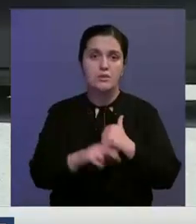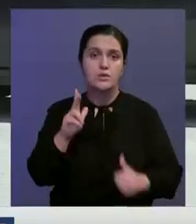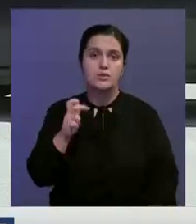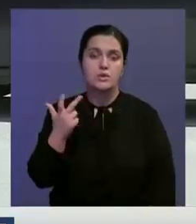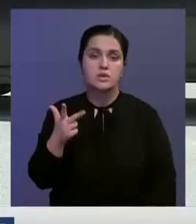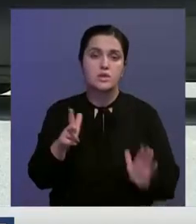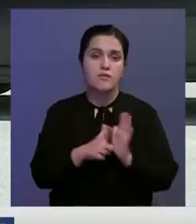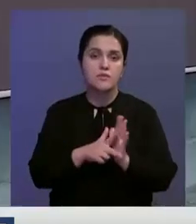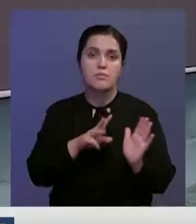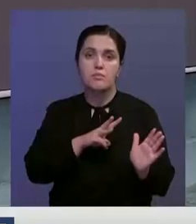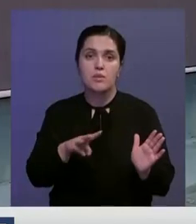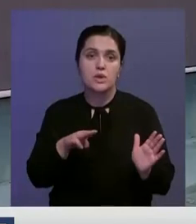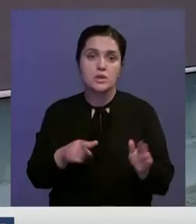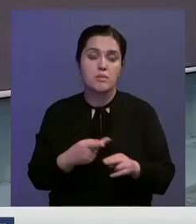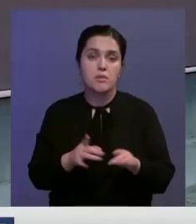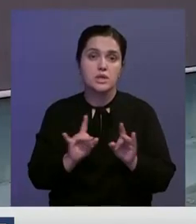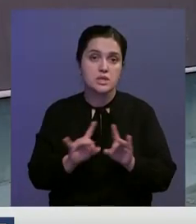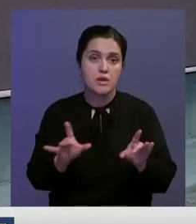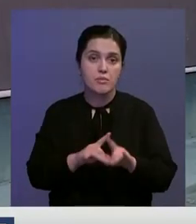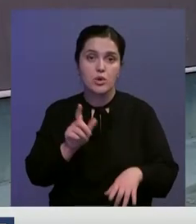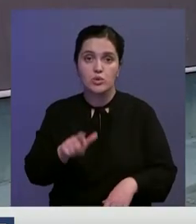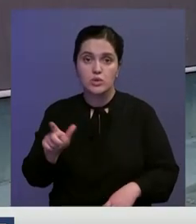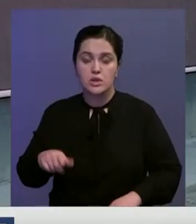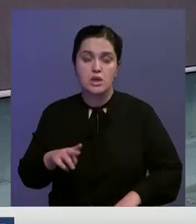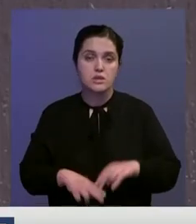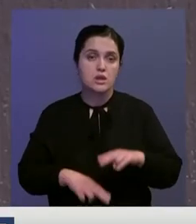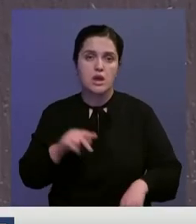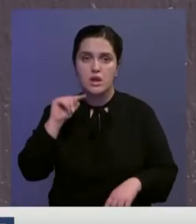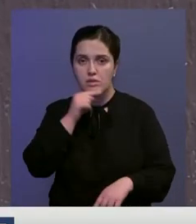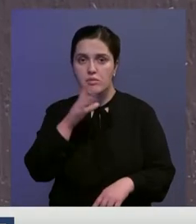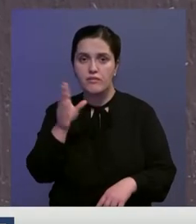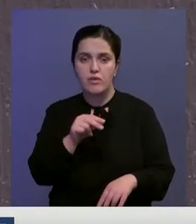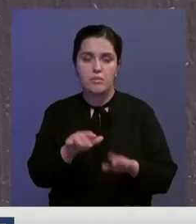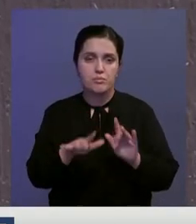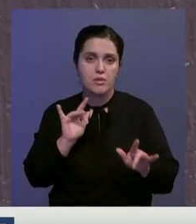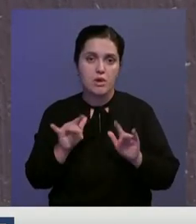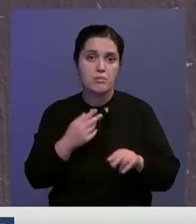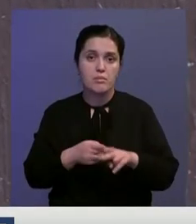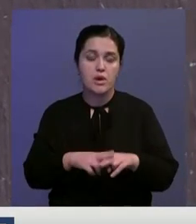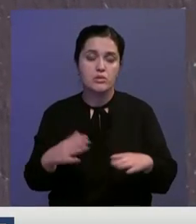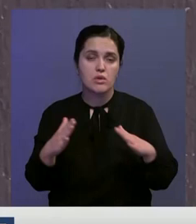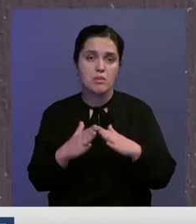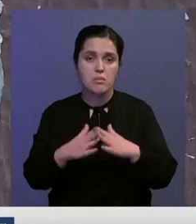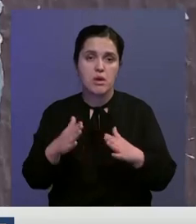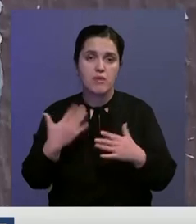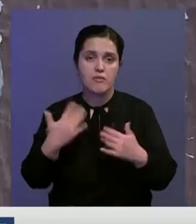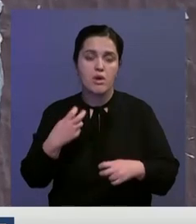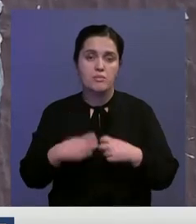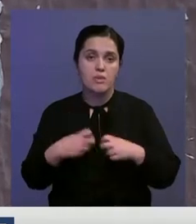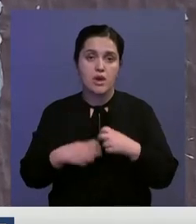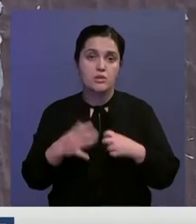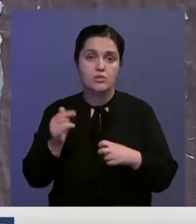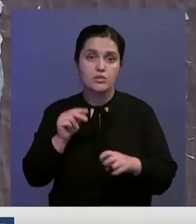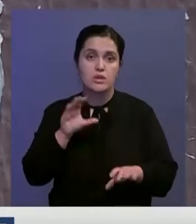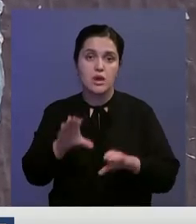338 миллионов тенге. По словам жильцов, при строительстве экономили на всем, поэтому дома и рассыпаются. Теперь больше сотни дольщиков